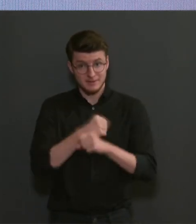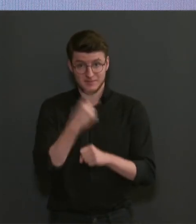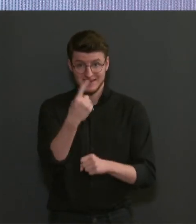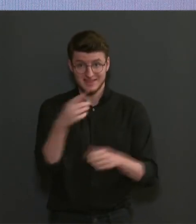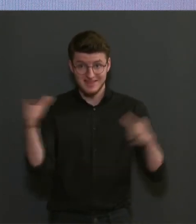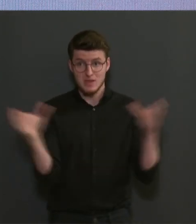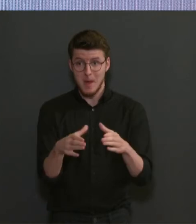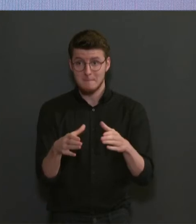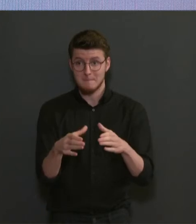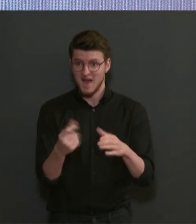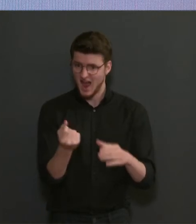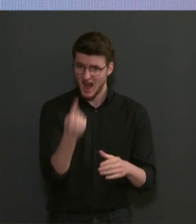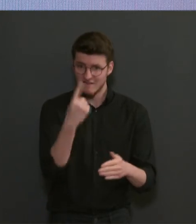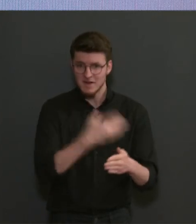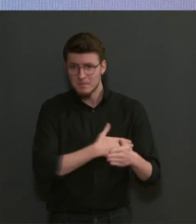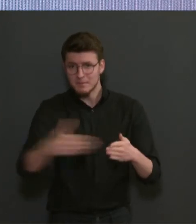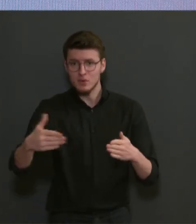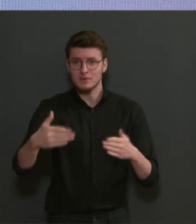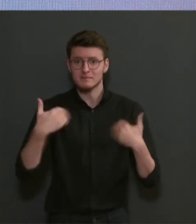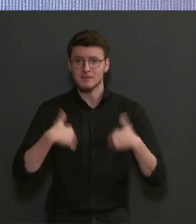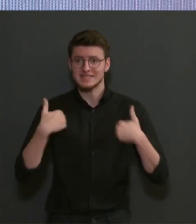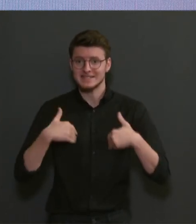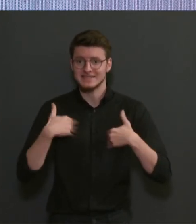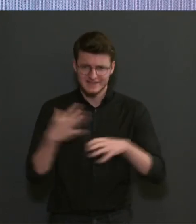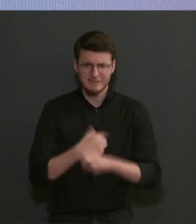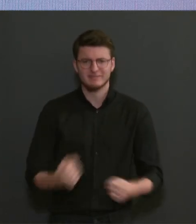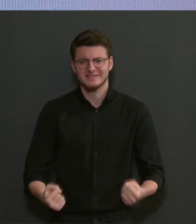sterker dan een weerbarstig virus.